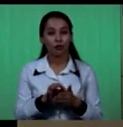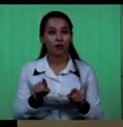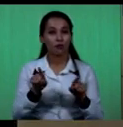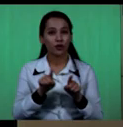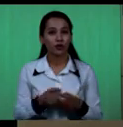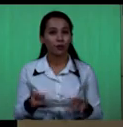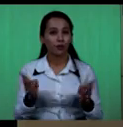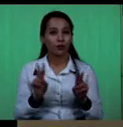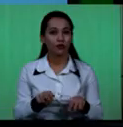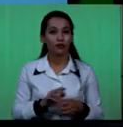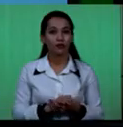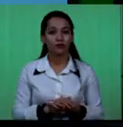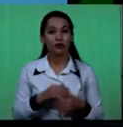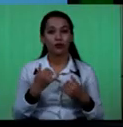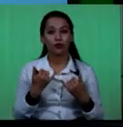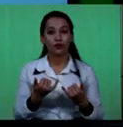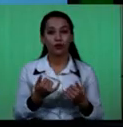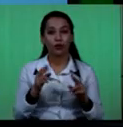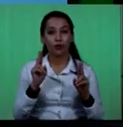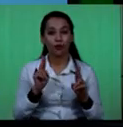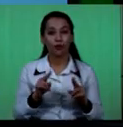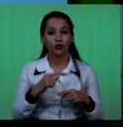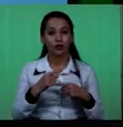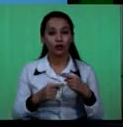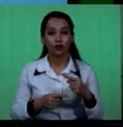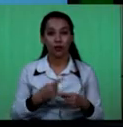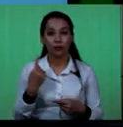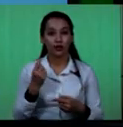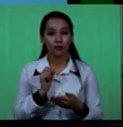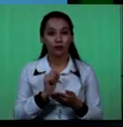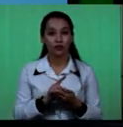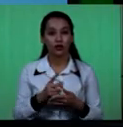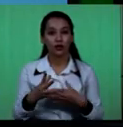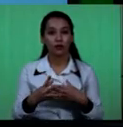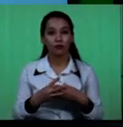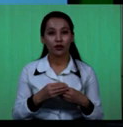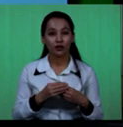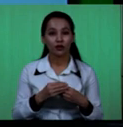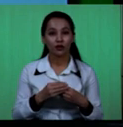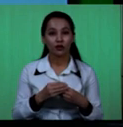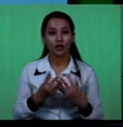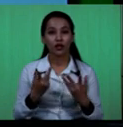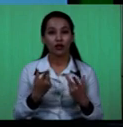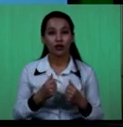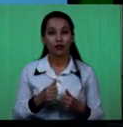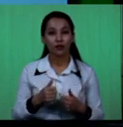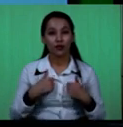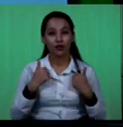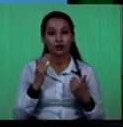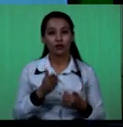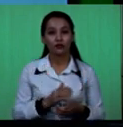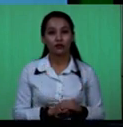o'zgarmaydi. Keling, mana shu qoida asosida birinchi misolni sizlar bilan birgalikda ishlashga harakat qilamiz.